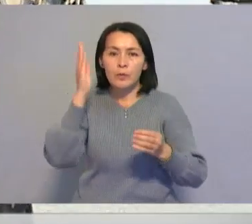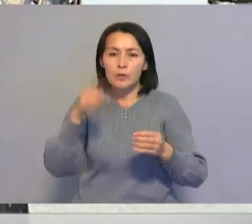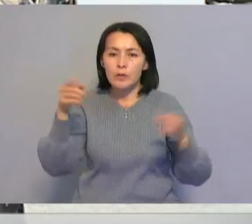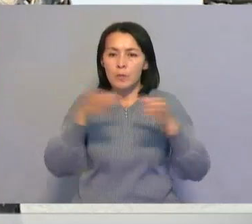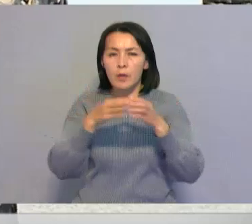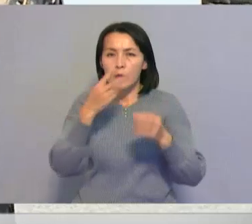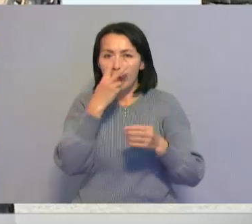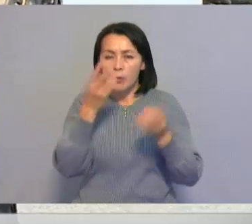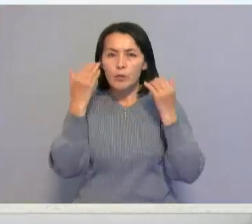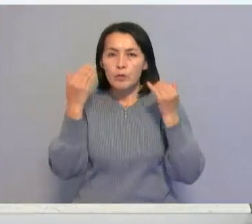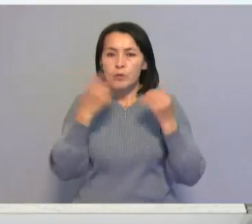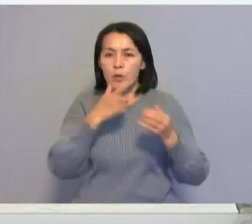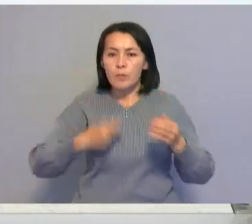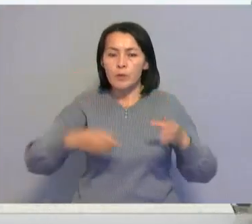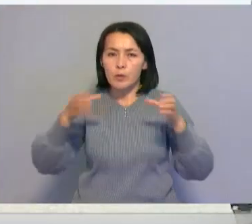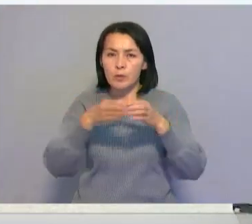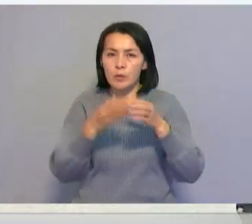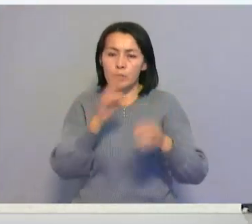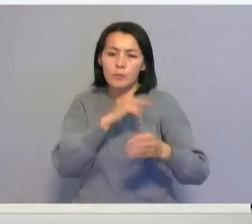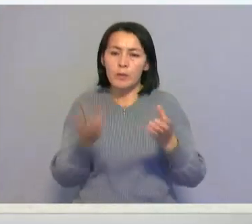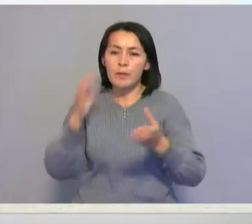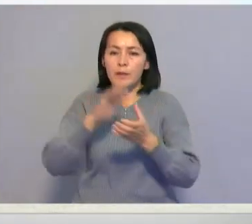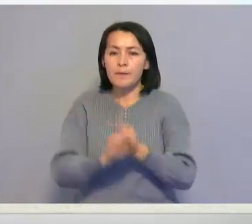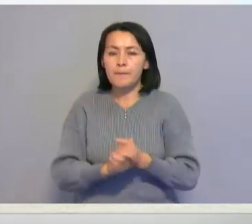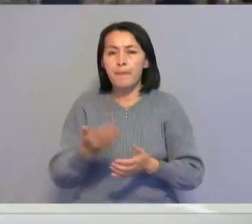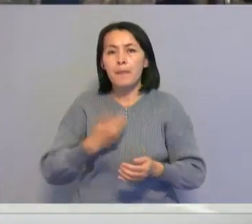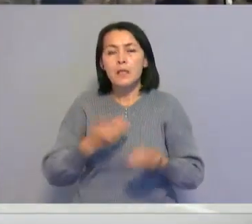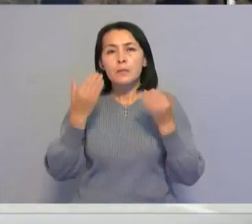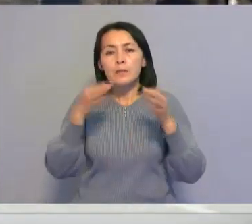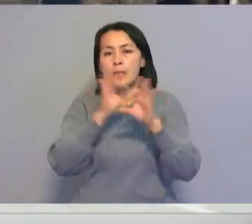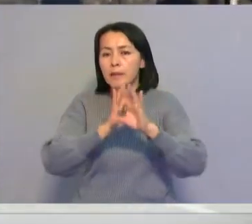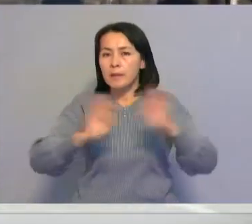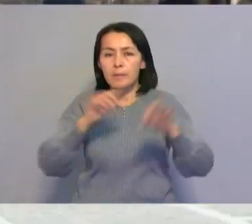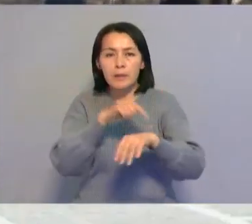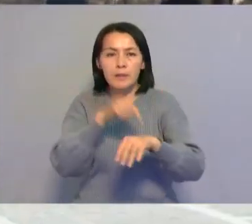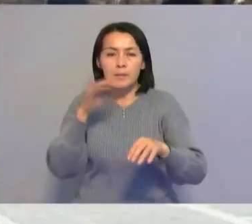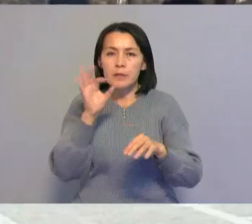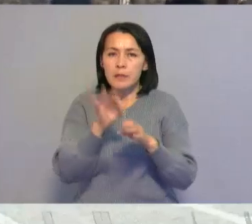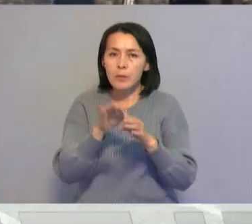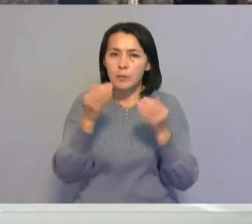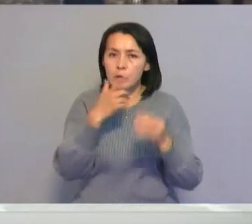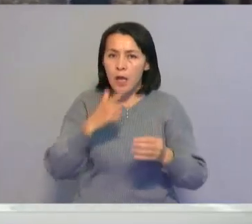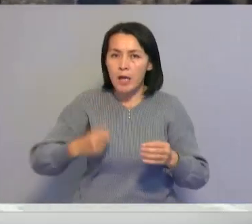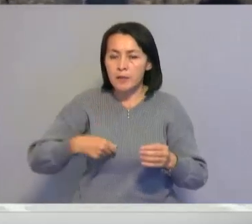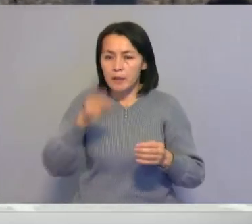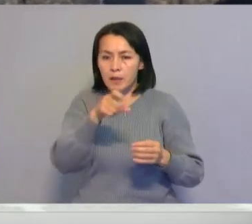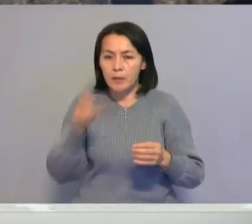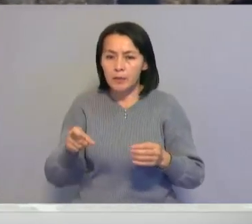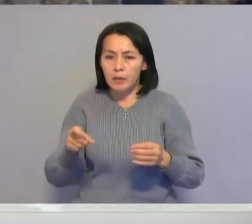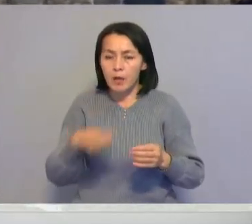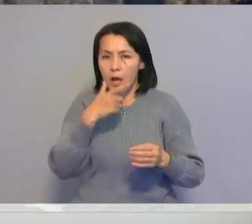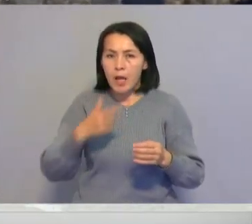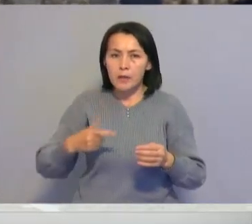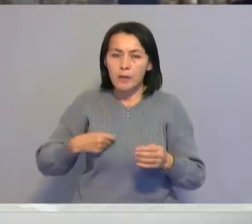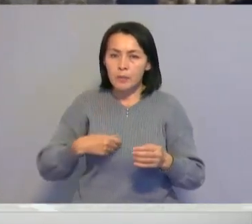маманы болуды көздегендер бөлімнің тыныс тіршілігімен танысты. Біз бұл жерден керемет әсер алдық. Себебі бұл жердегі әскери адамдар